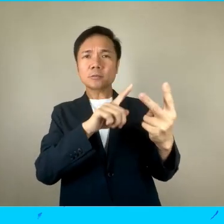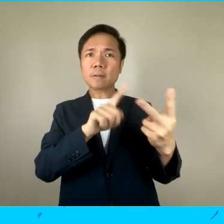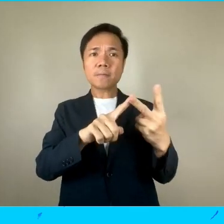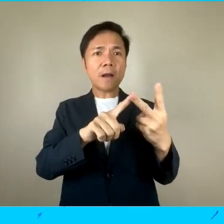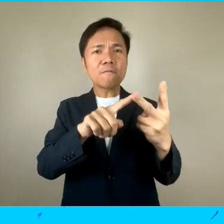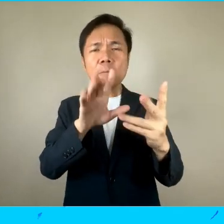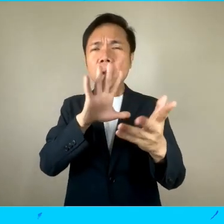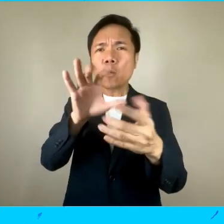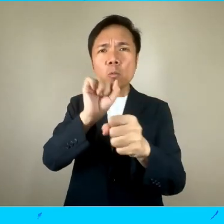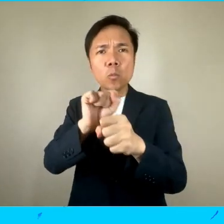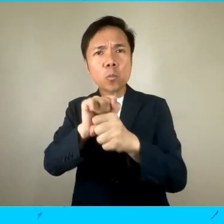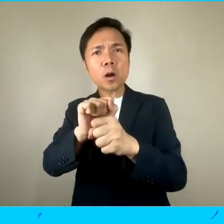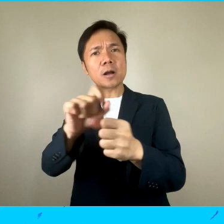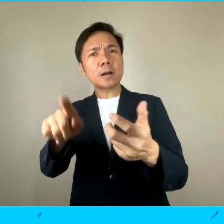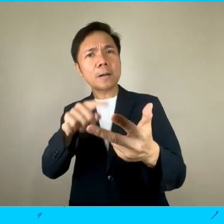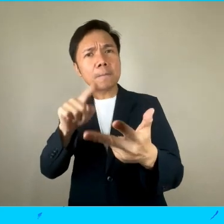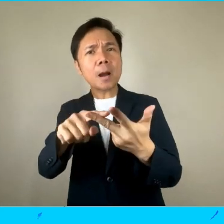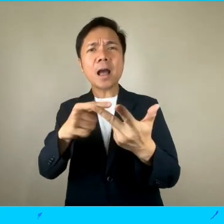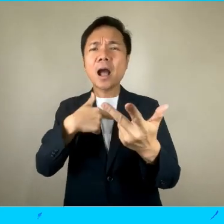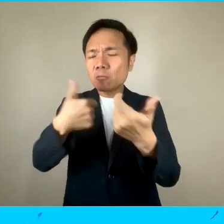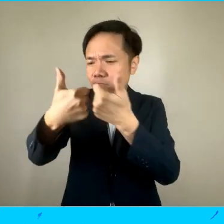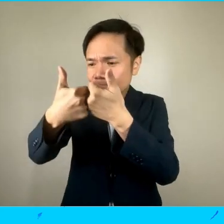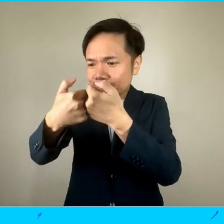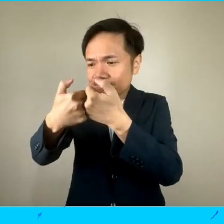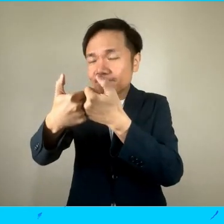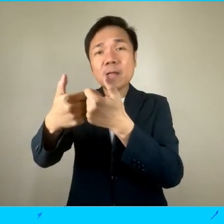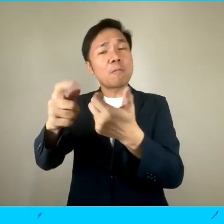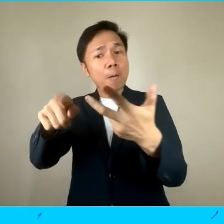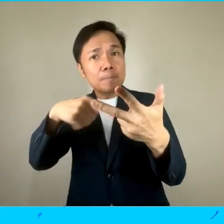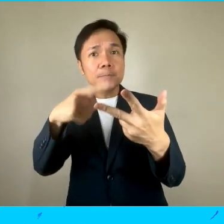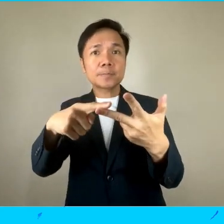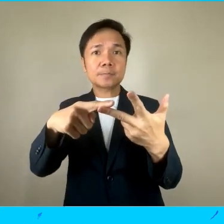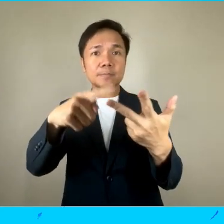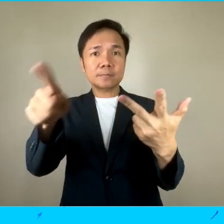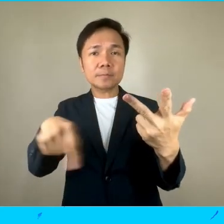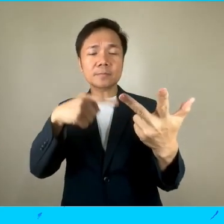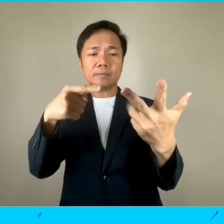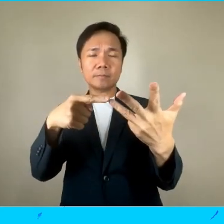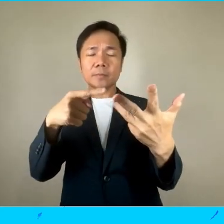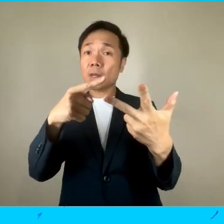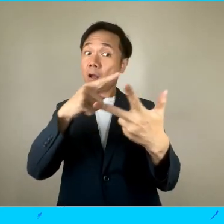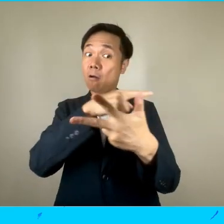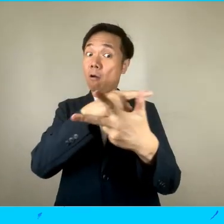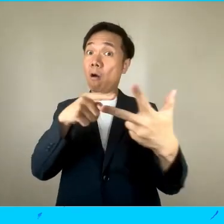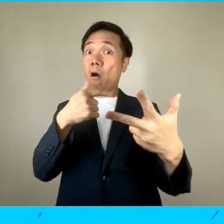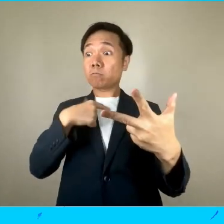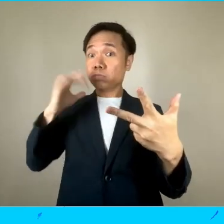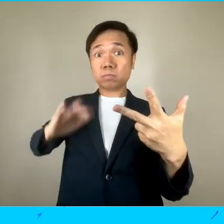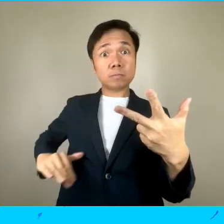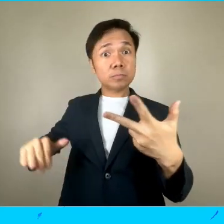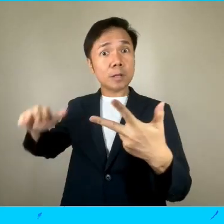l'éducation, la carrière, les emplois, les relations et aussi